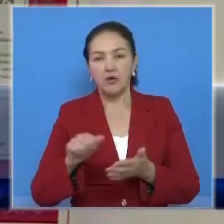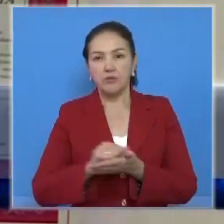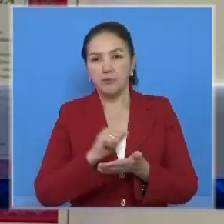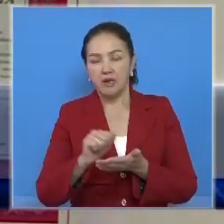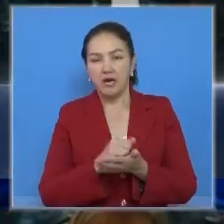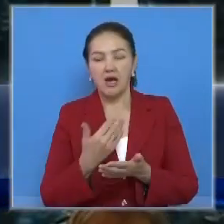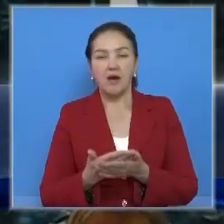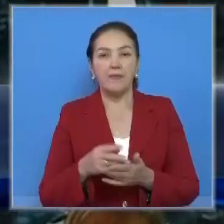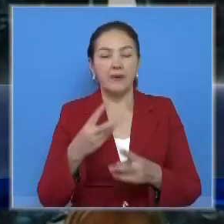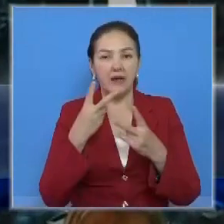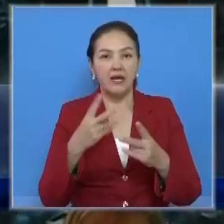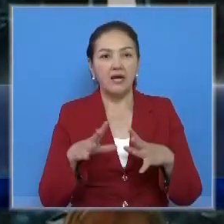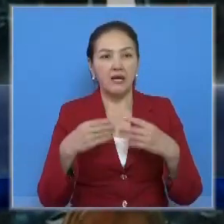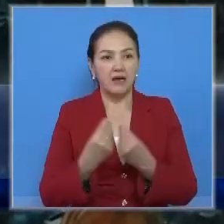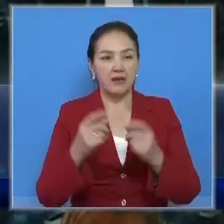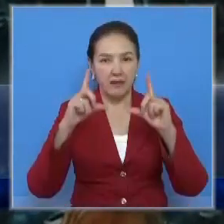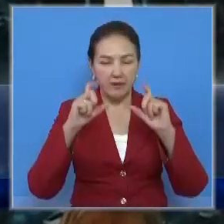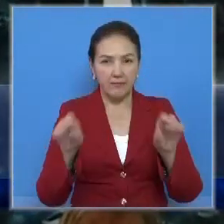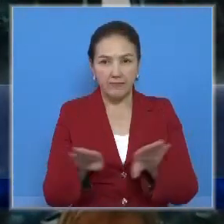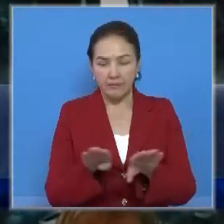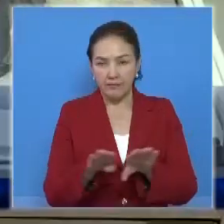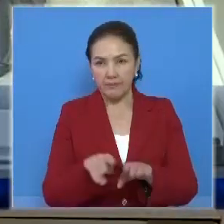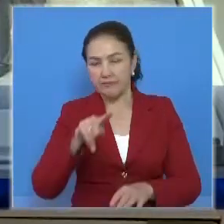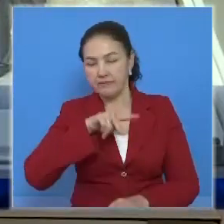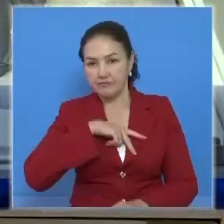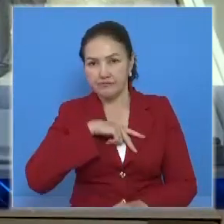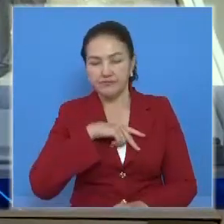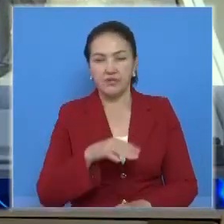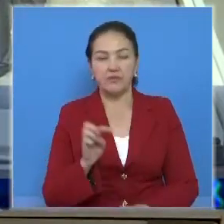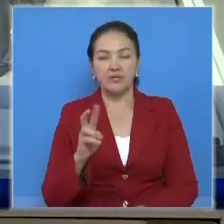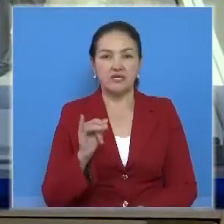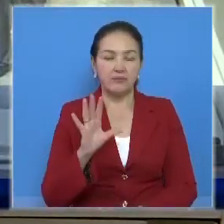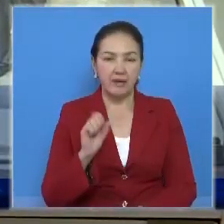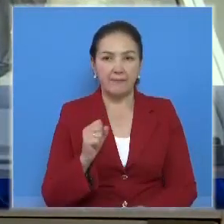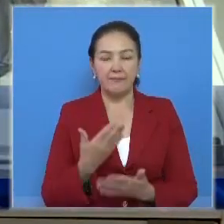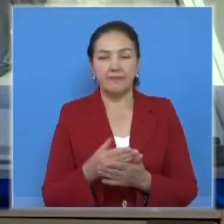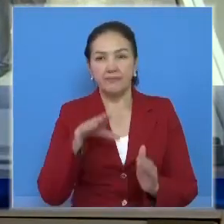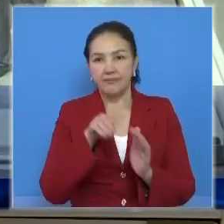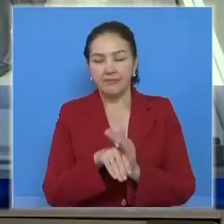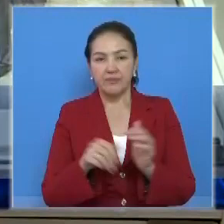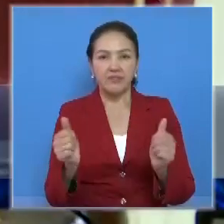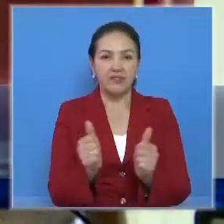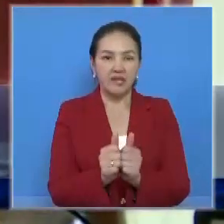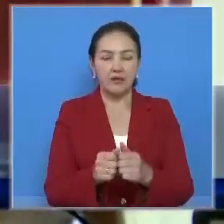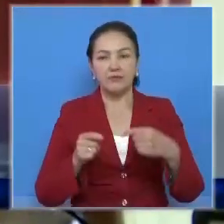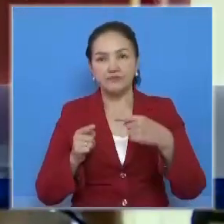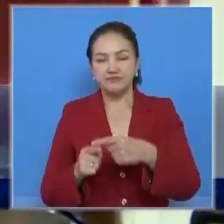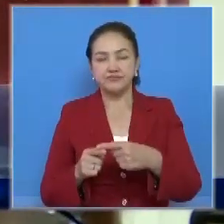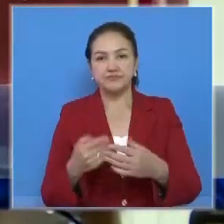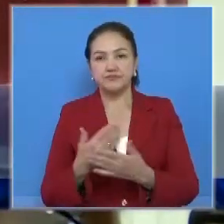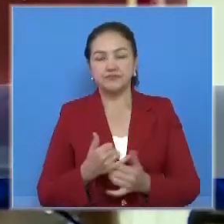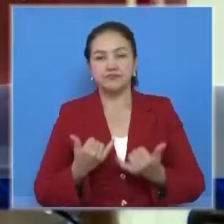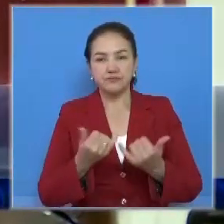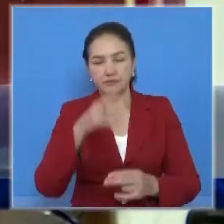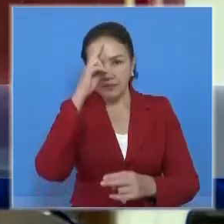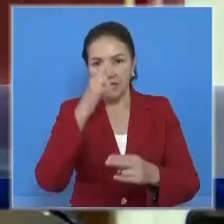журналистики. Здесь представлены как семейные фотографии, так и награды Нысаналы Жанбырбаева. Вдобавок, рядом расположился уголок, посвященный